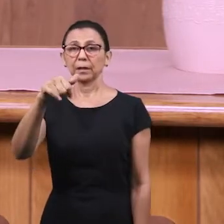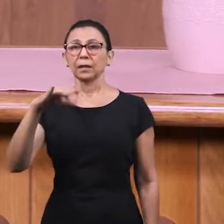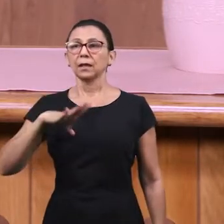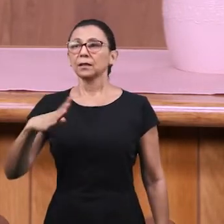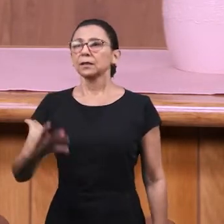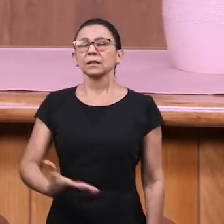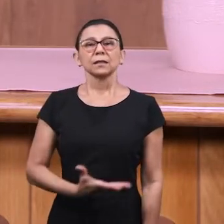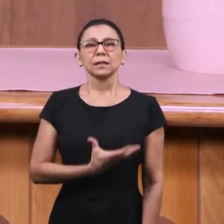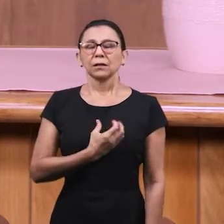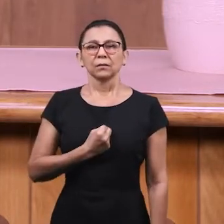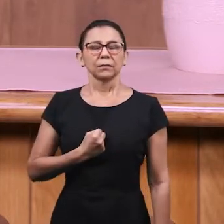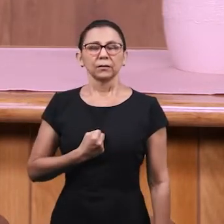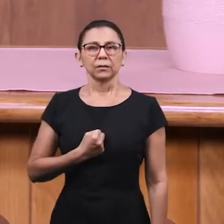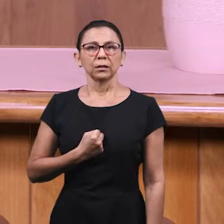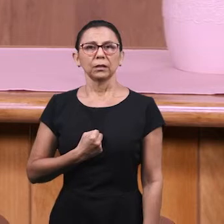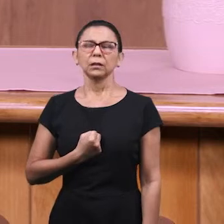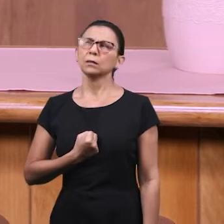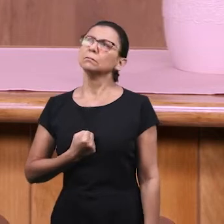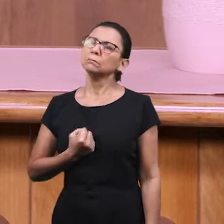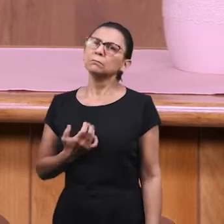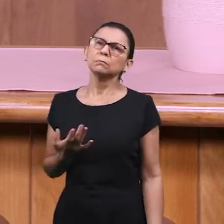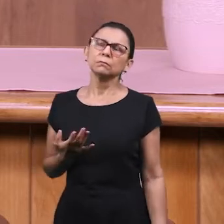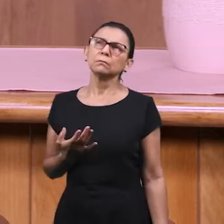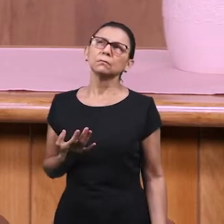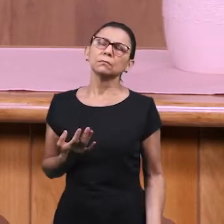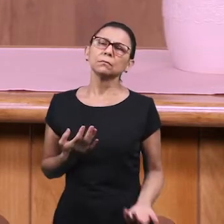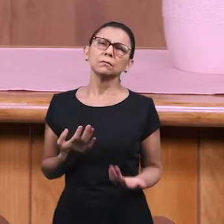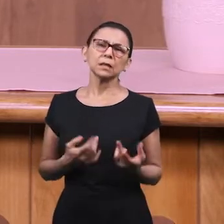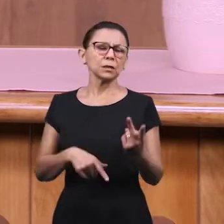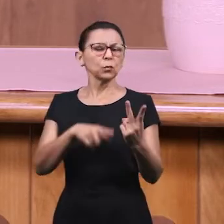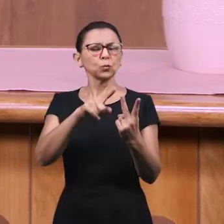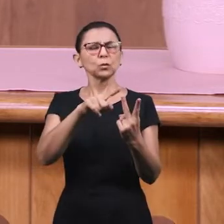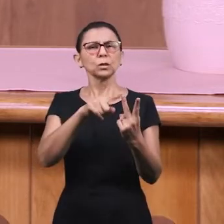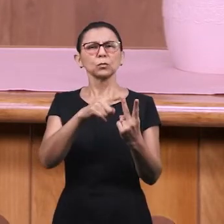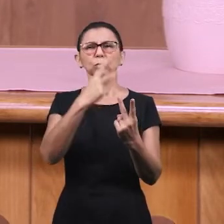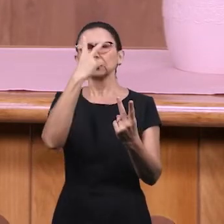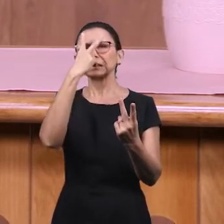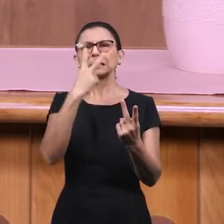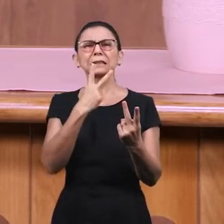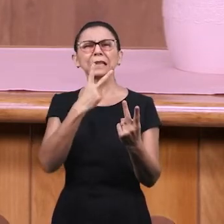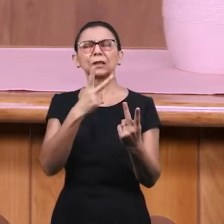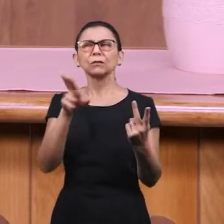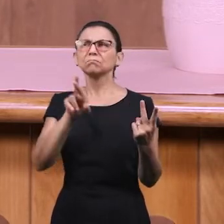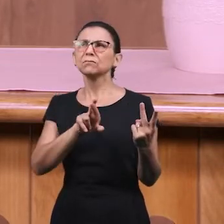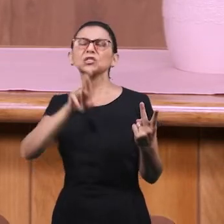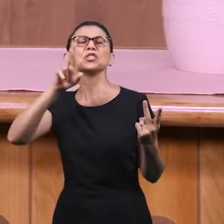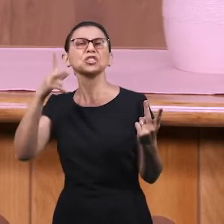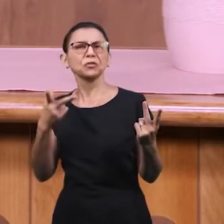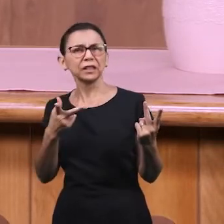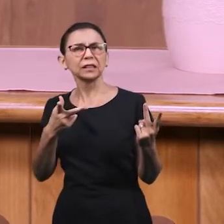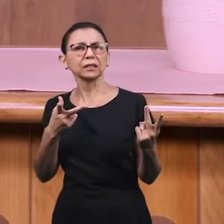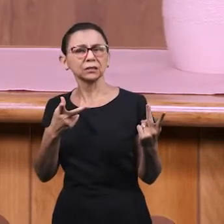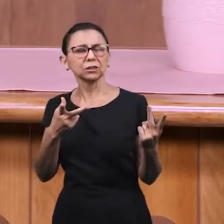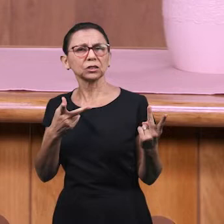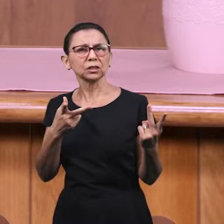Но почему тогда Иисус, когда он видит второго слепого, там по-другому проходит, он приходит